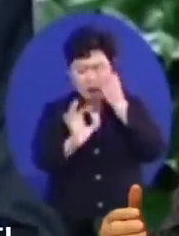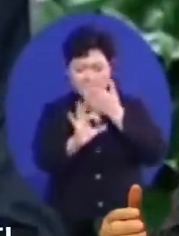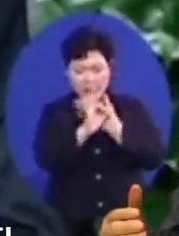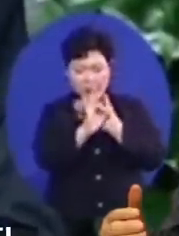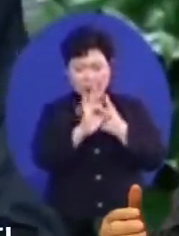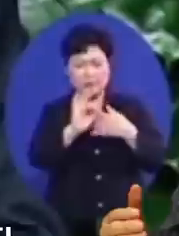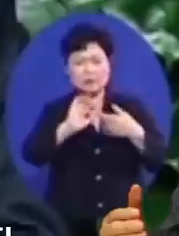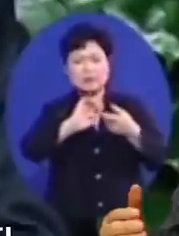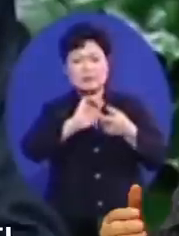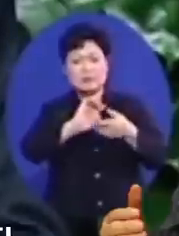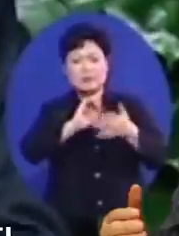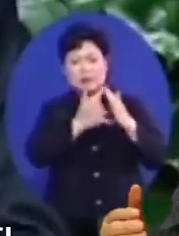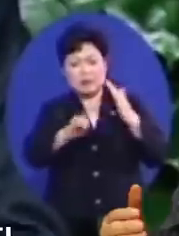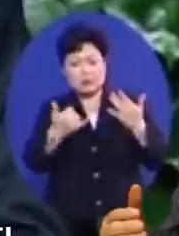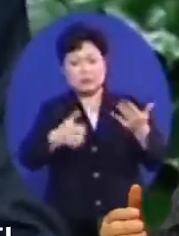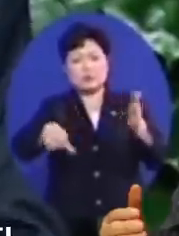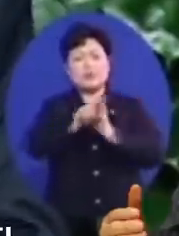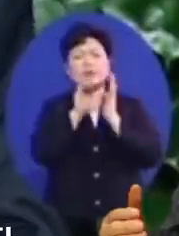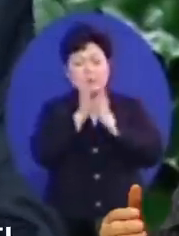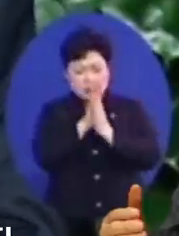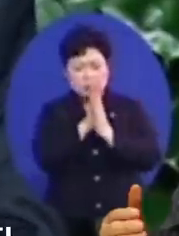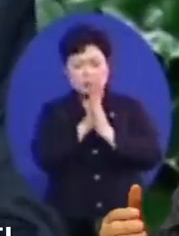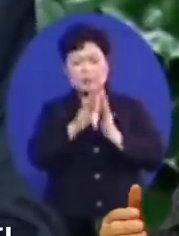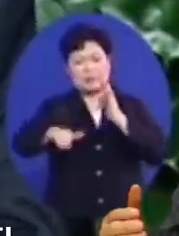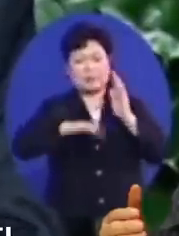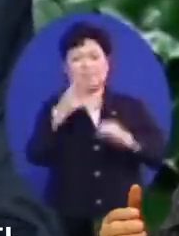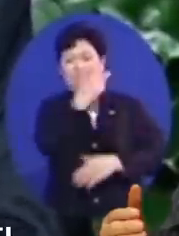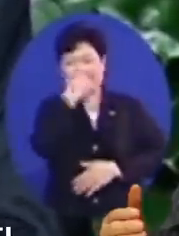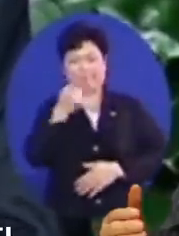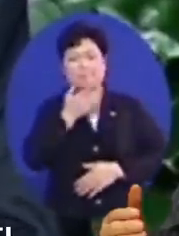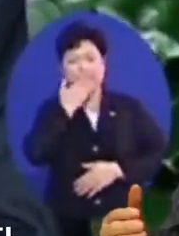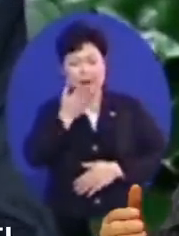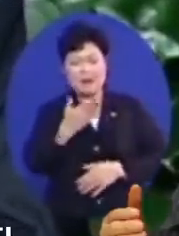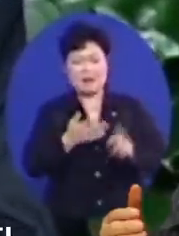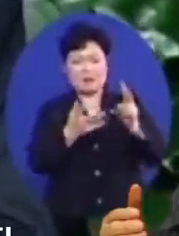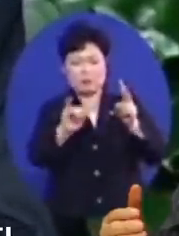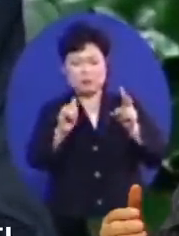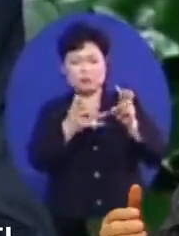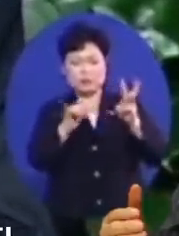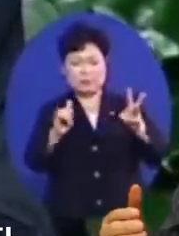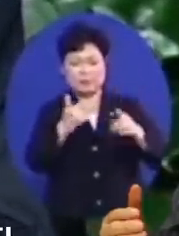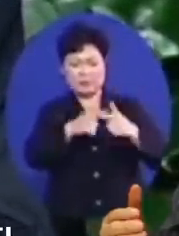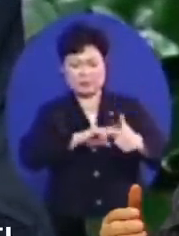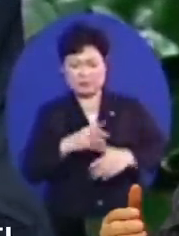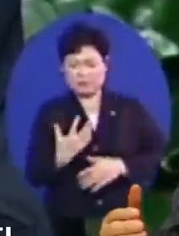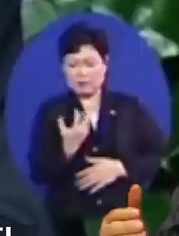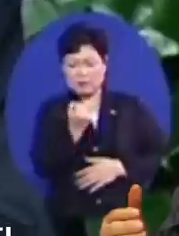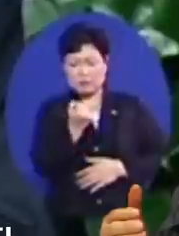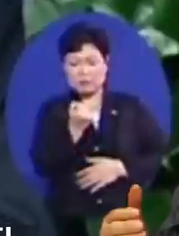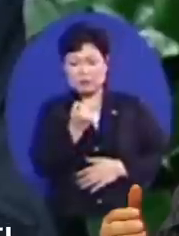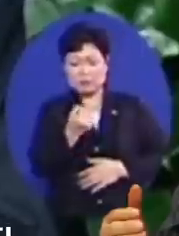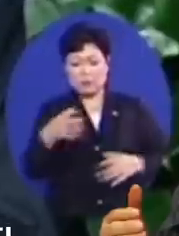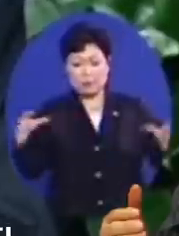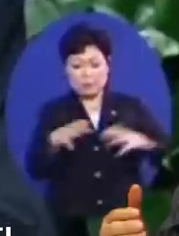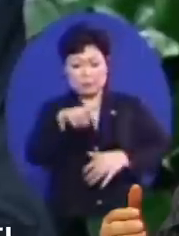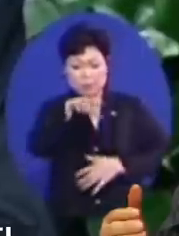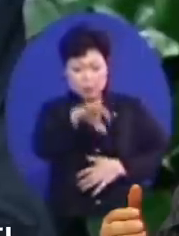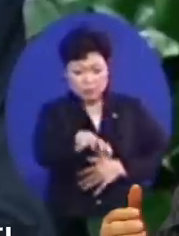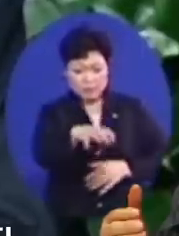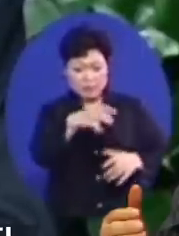온 가족을 지켜주는 것입니다. 그렇기 때문에 너희 두세 사람이 내 이름으로 모인 것이든 나도 너희 가운데 있겠다고 하신